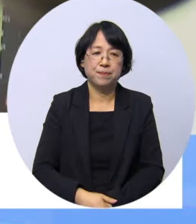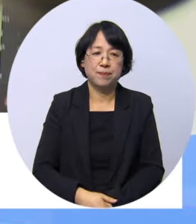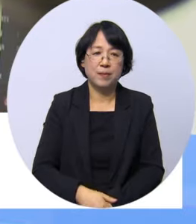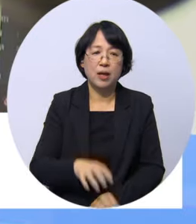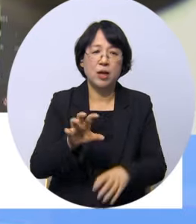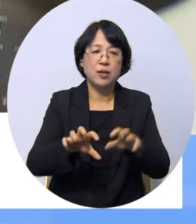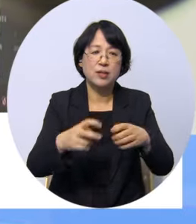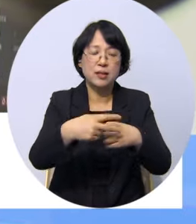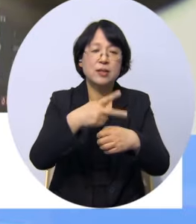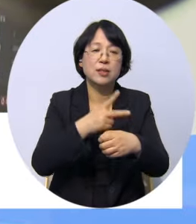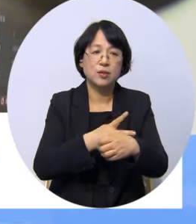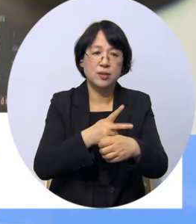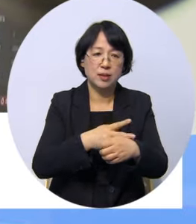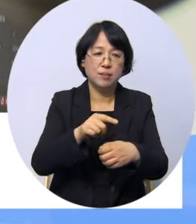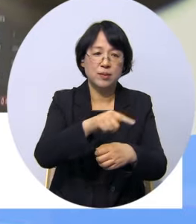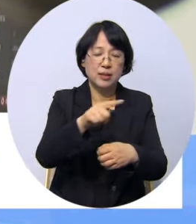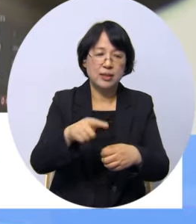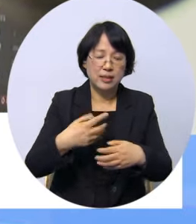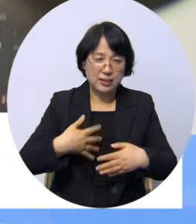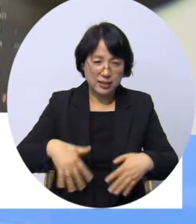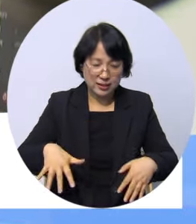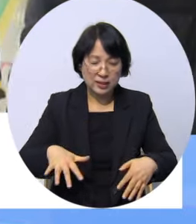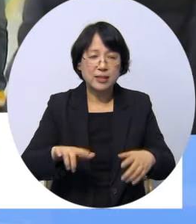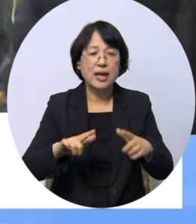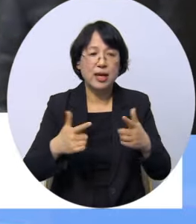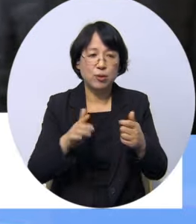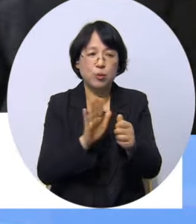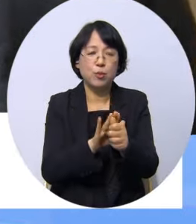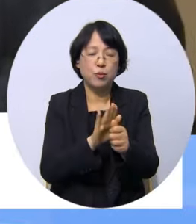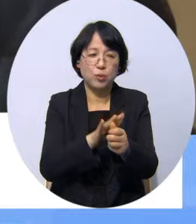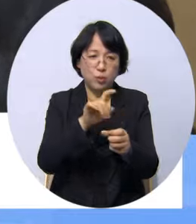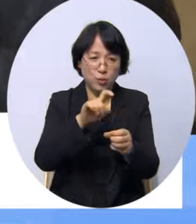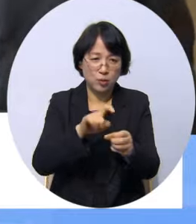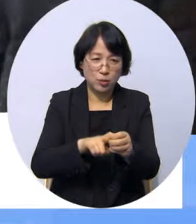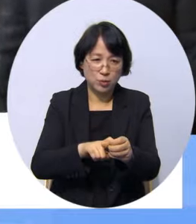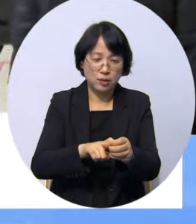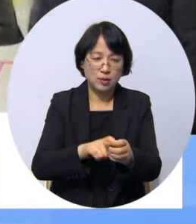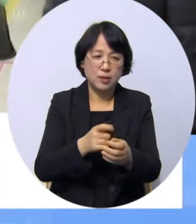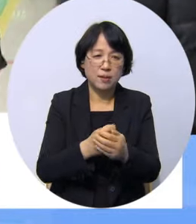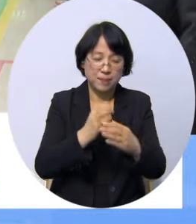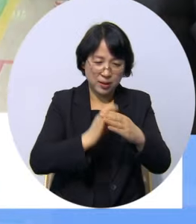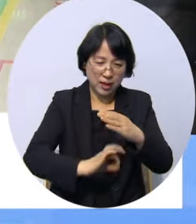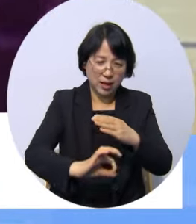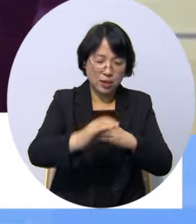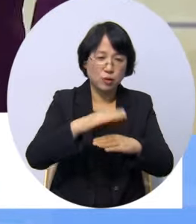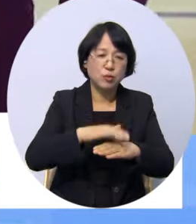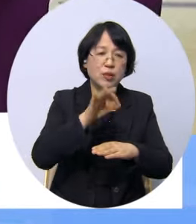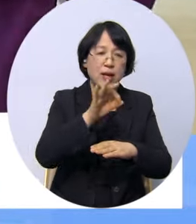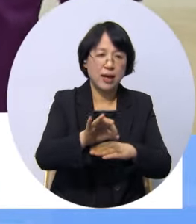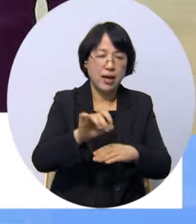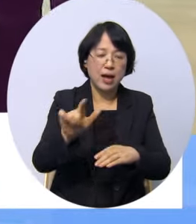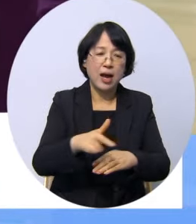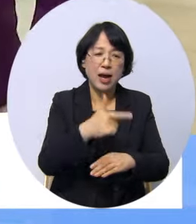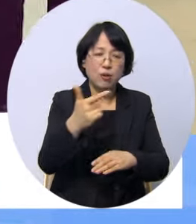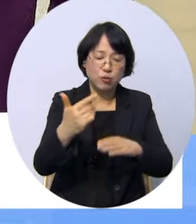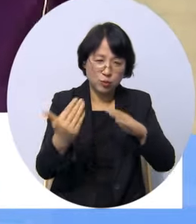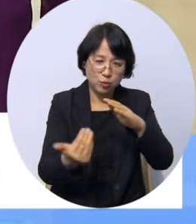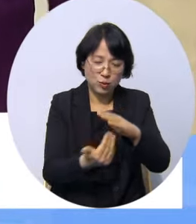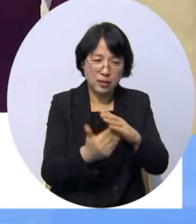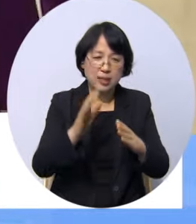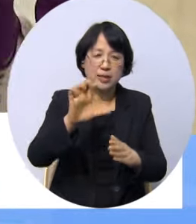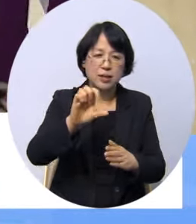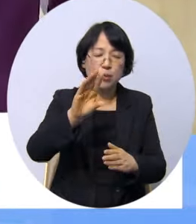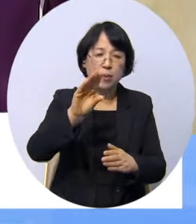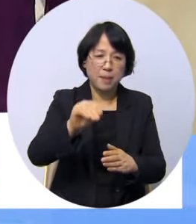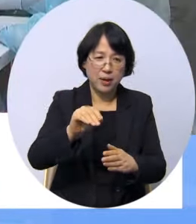의료진이 지치지 않게 하기 위한 방안인데 의료진 당직 수당은 평일 하루 최대 45만 원까지 늘립니다